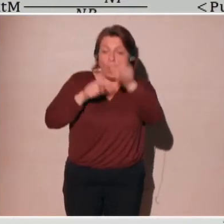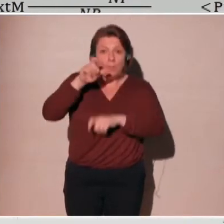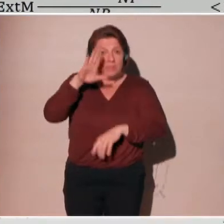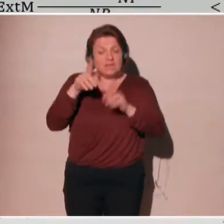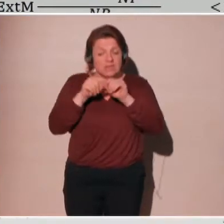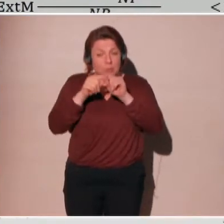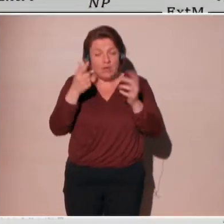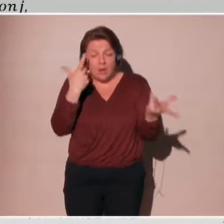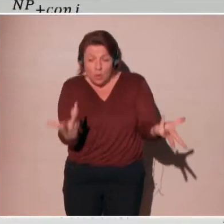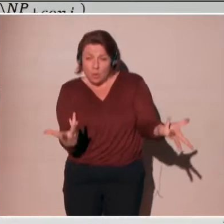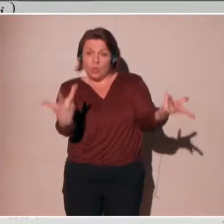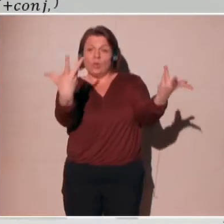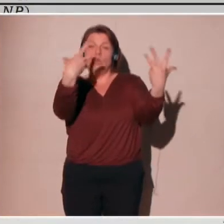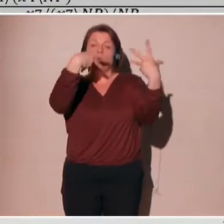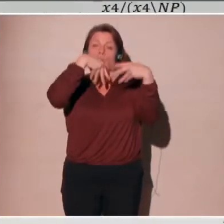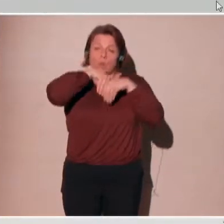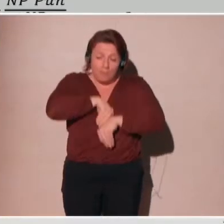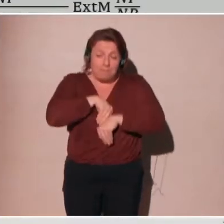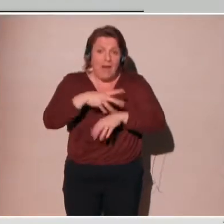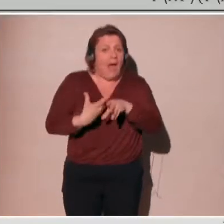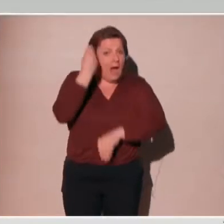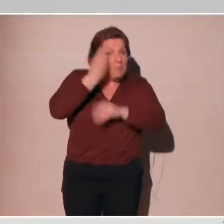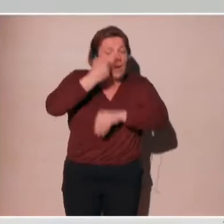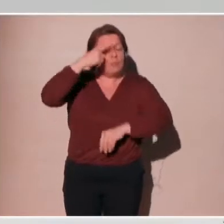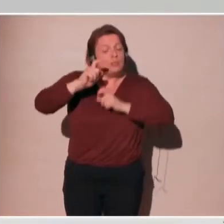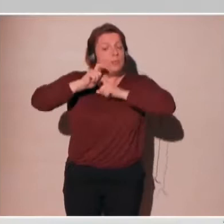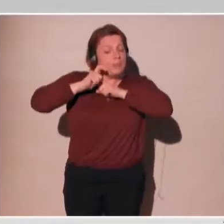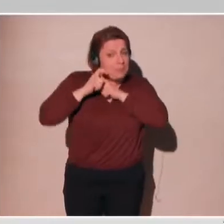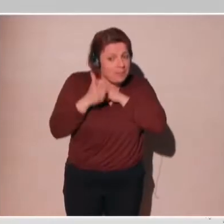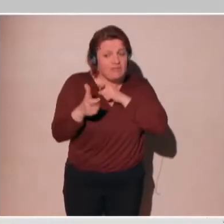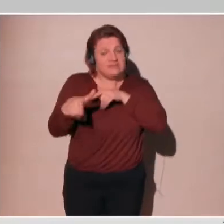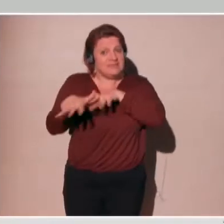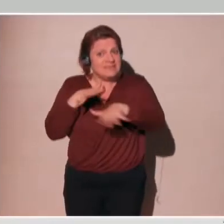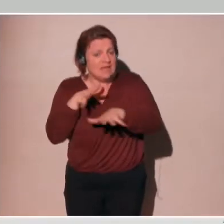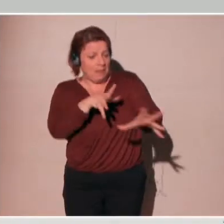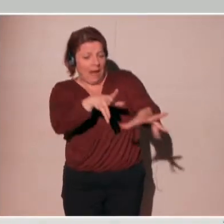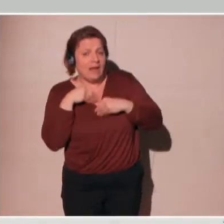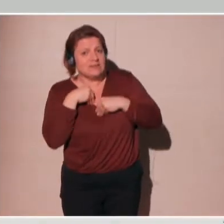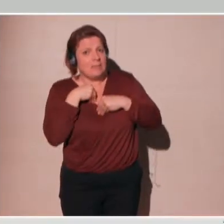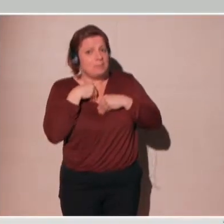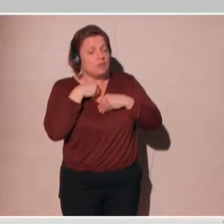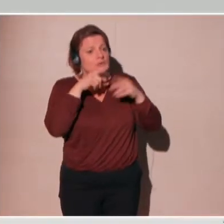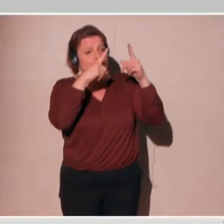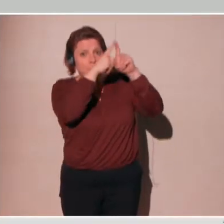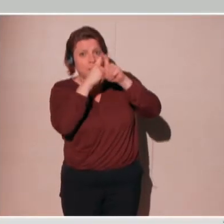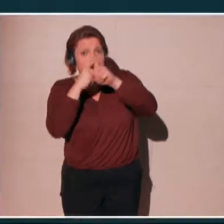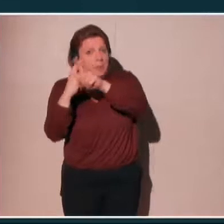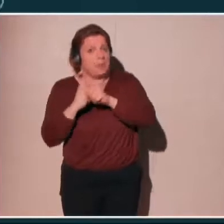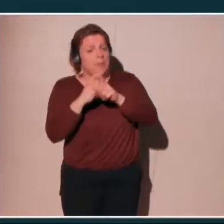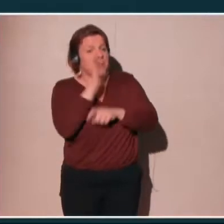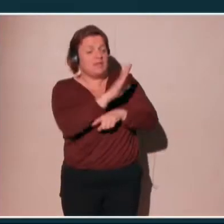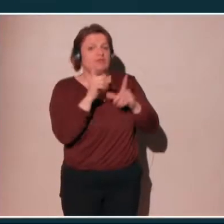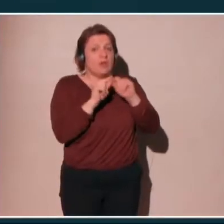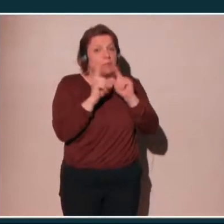puisse accepter ce problème écrit en japonais et le traduise en langage informatique qui